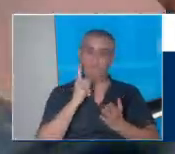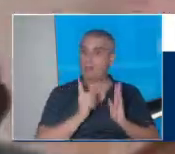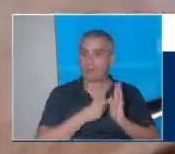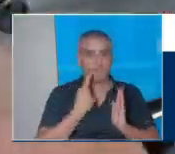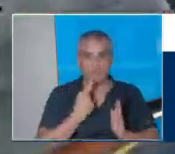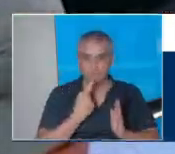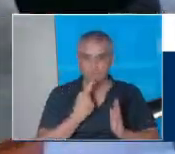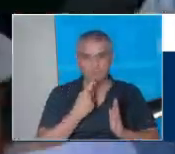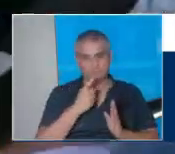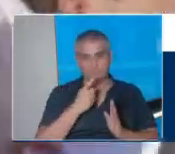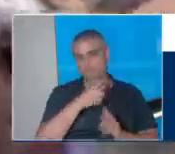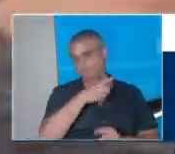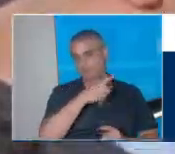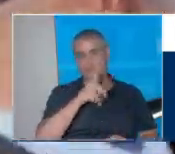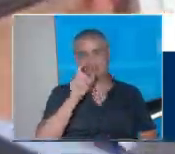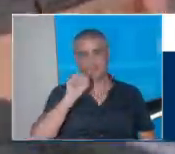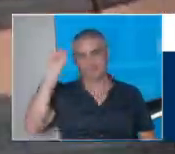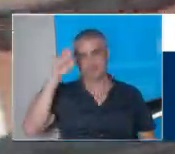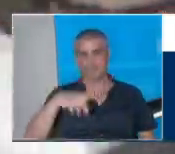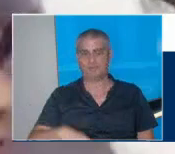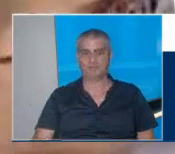הפעם זה לבן גביר, בוא תשמע אותו.